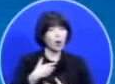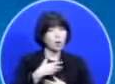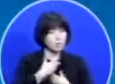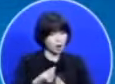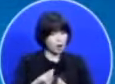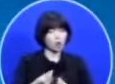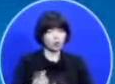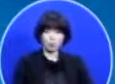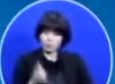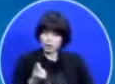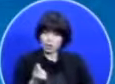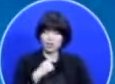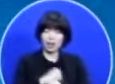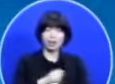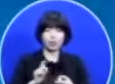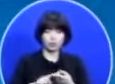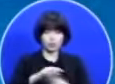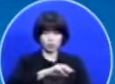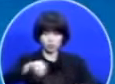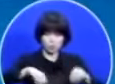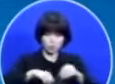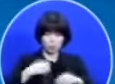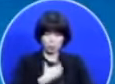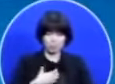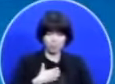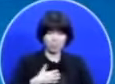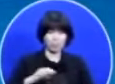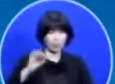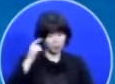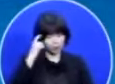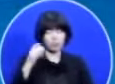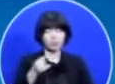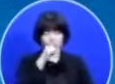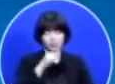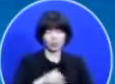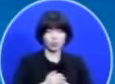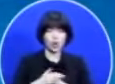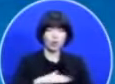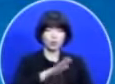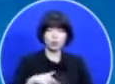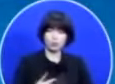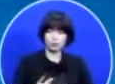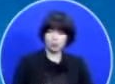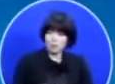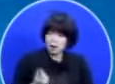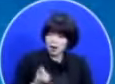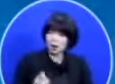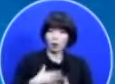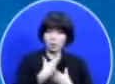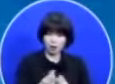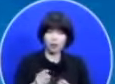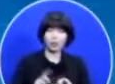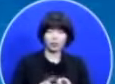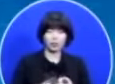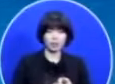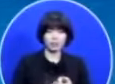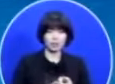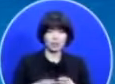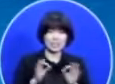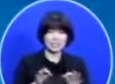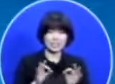빨리 하는 것에 대해서 오히려 걱정을 하더라구요 우리는 워낙 빨리 하고 편리한 것에 대해서